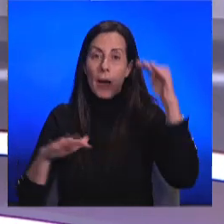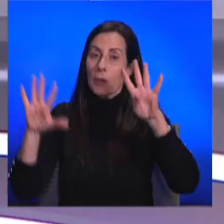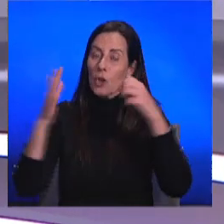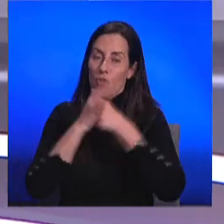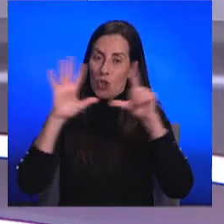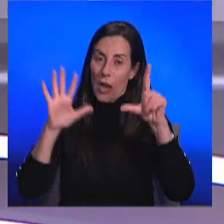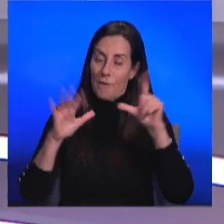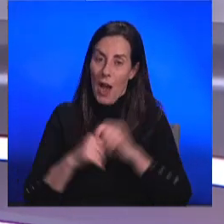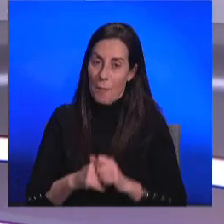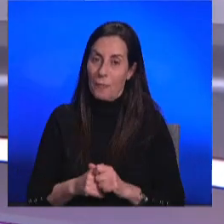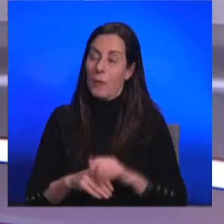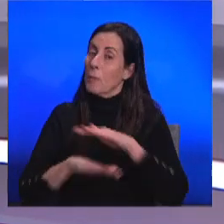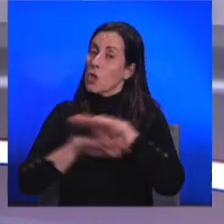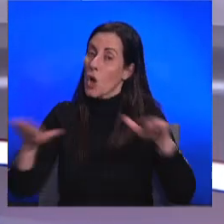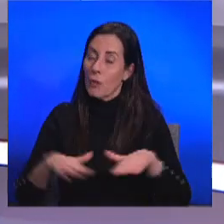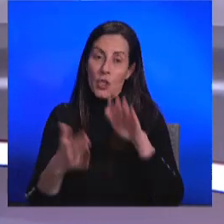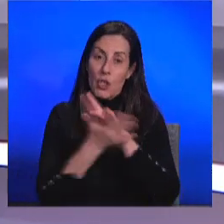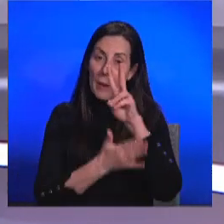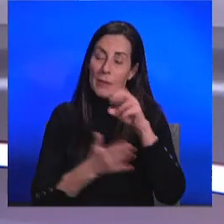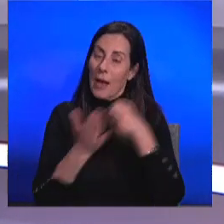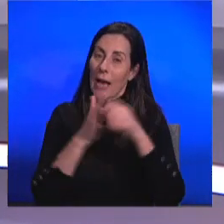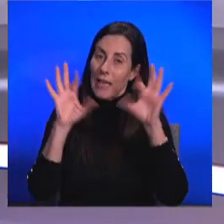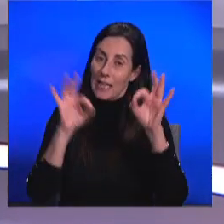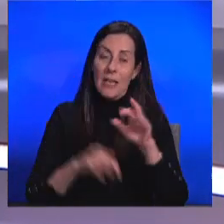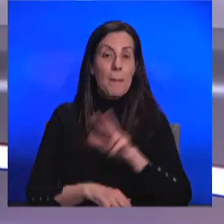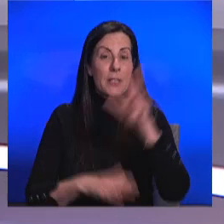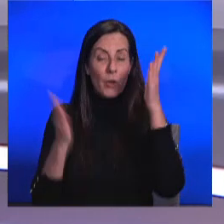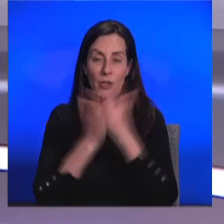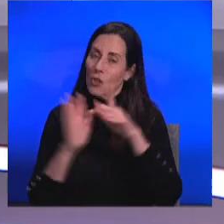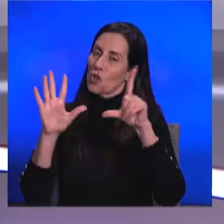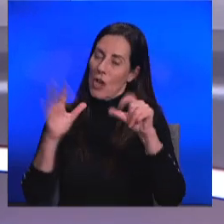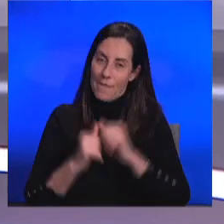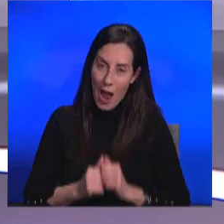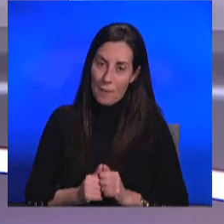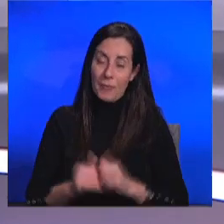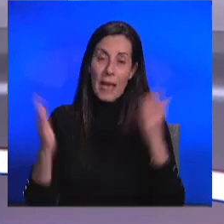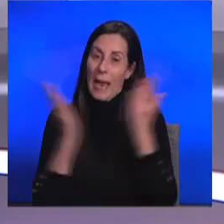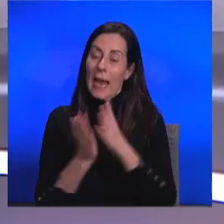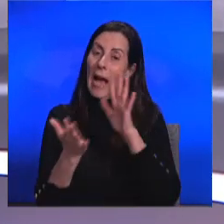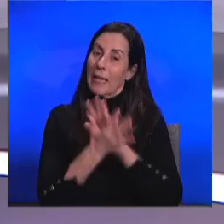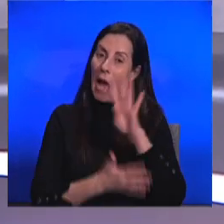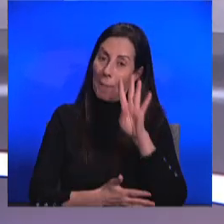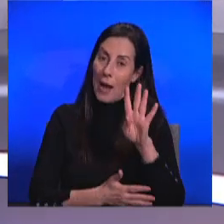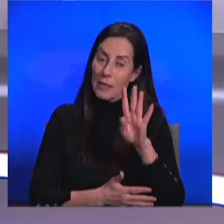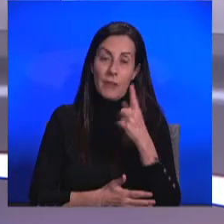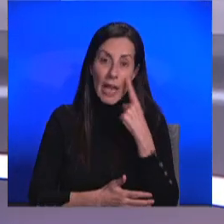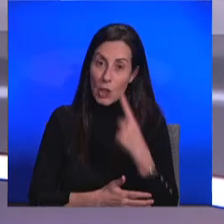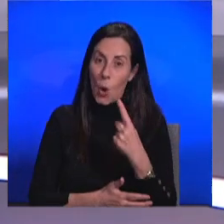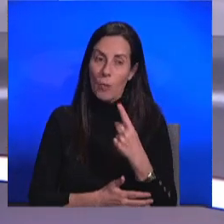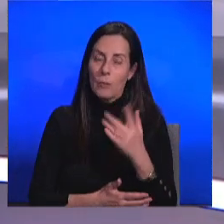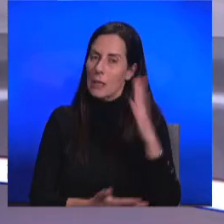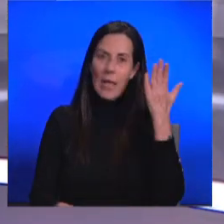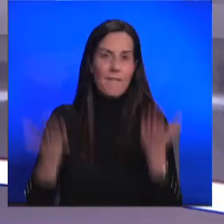מעלות בלבד, לאורך מישור חוף 12-10 מעלות, בצפון הנגב 7 מעלות, אילת 14 מעלות, ותראו איזה